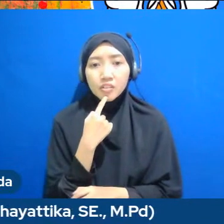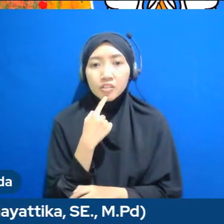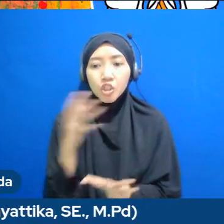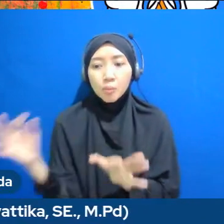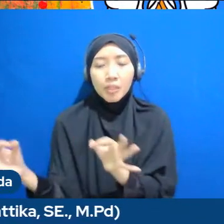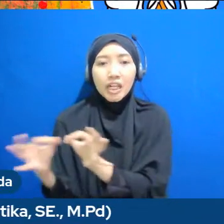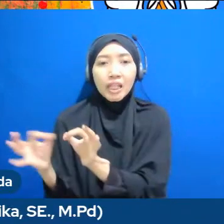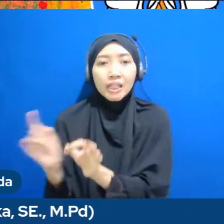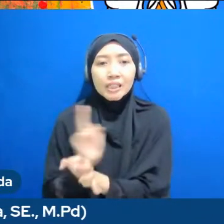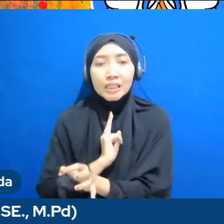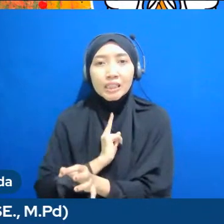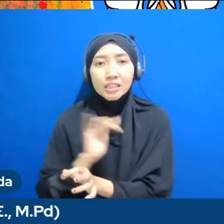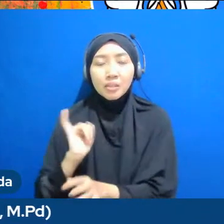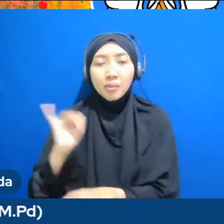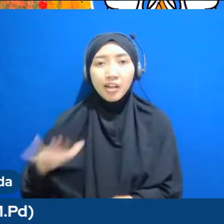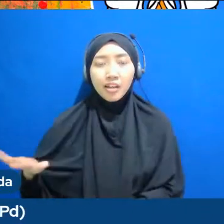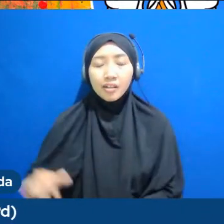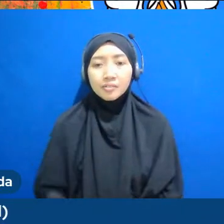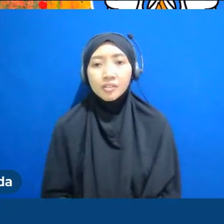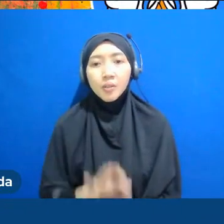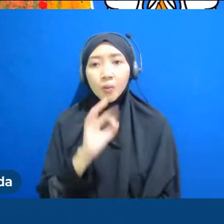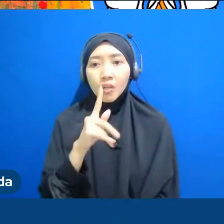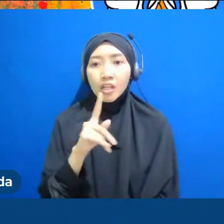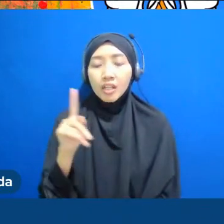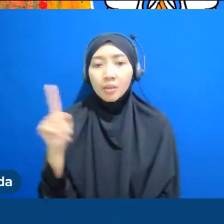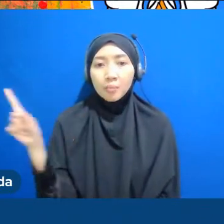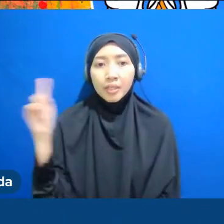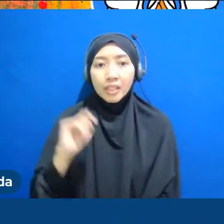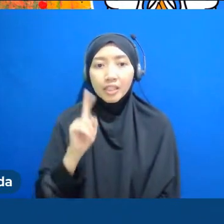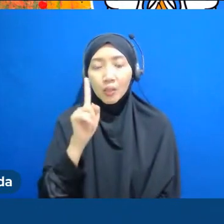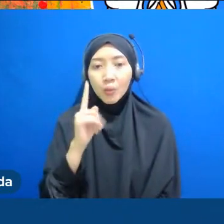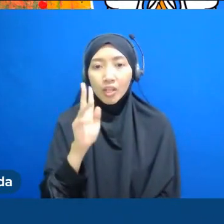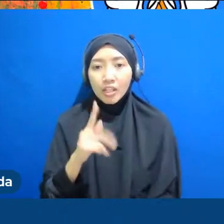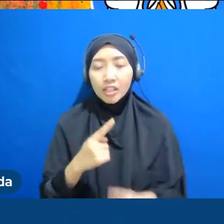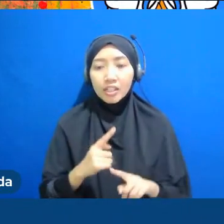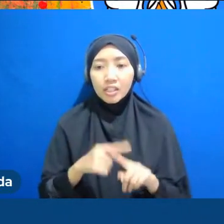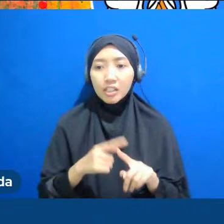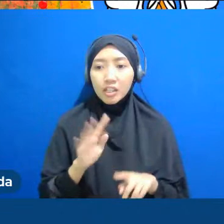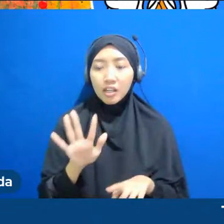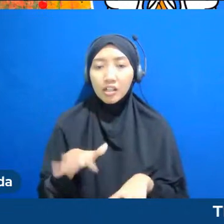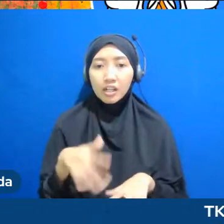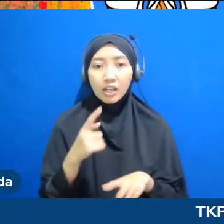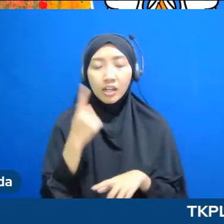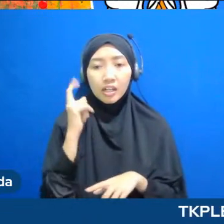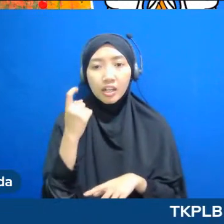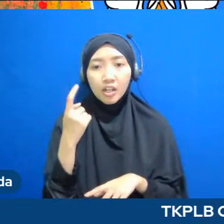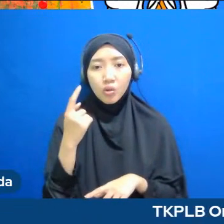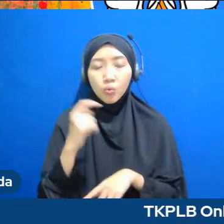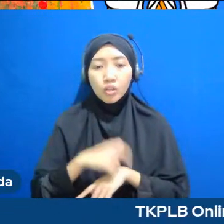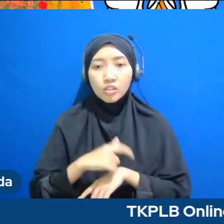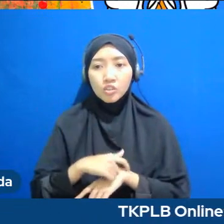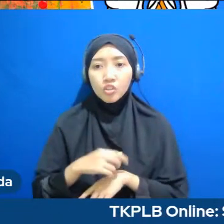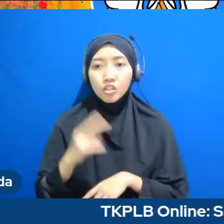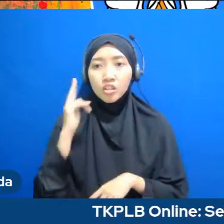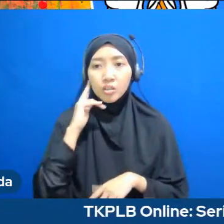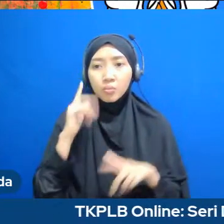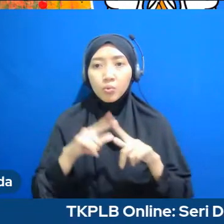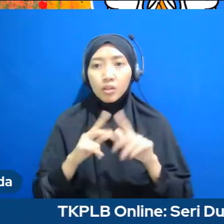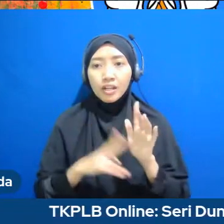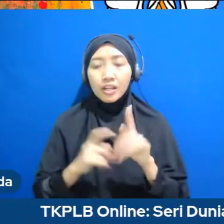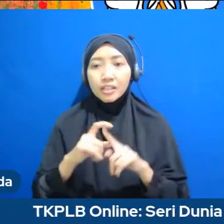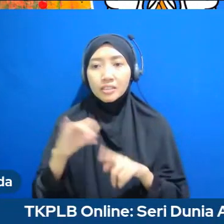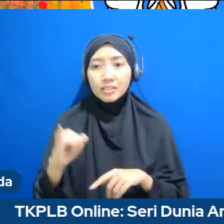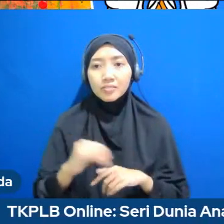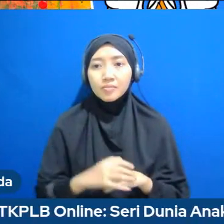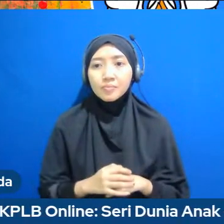mendekatkan diri pada anak ya. Oke, ini satu lagi aja ya, ini karena waktu. Dari Ibu Andi Nuraini,